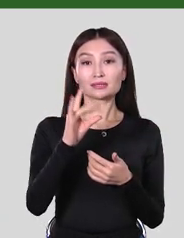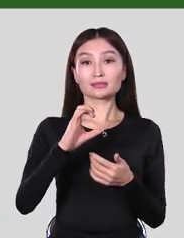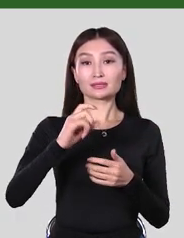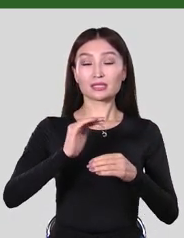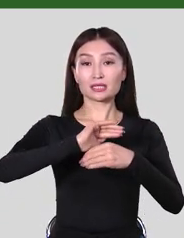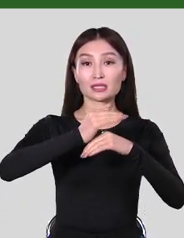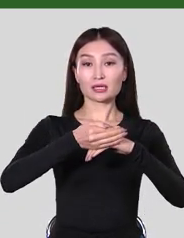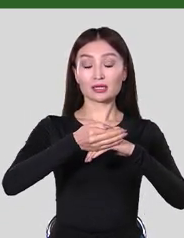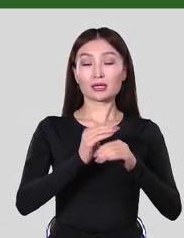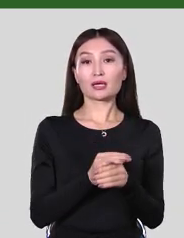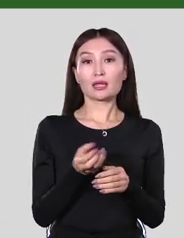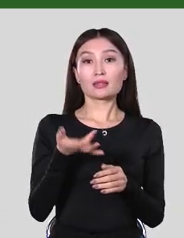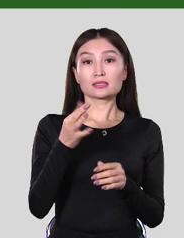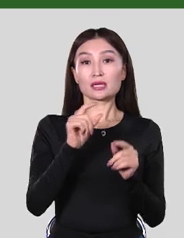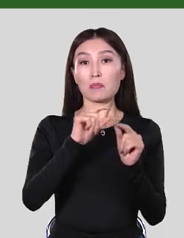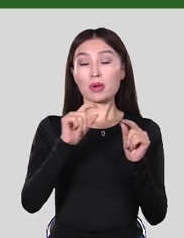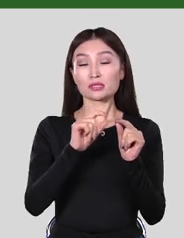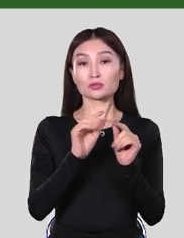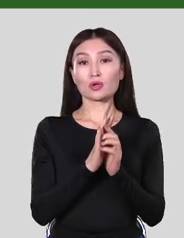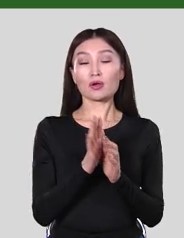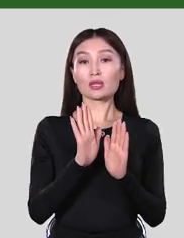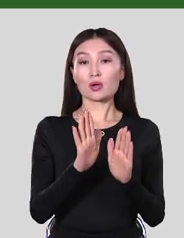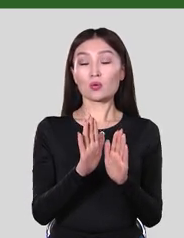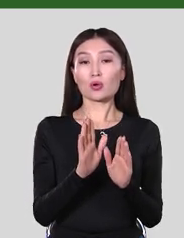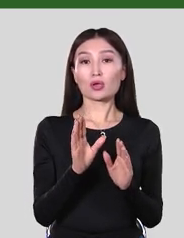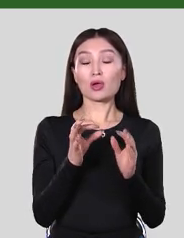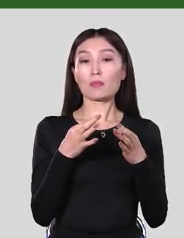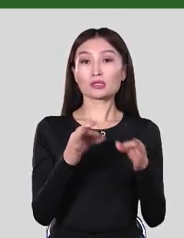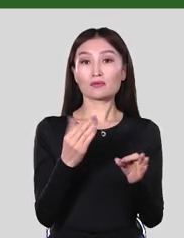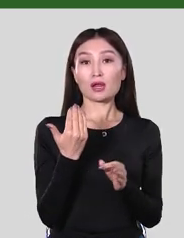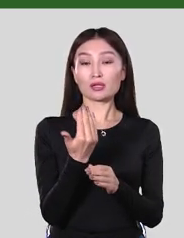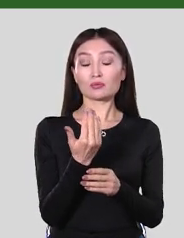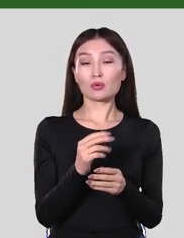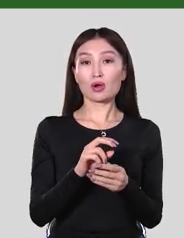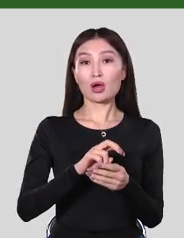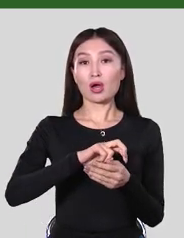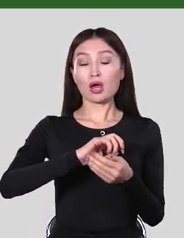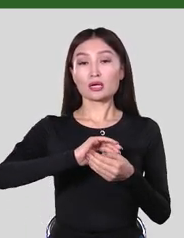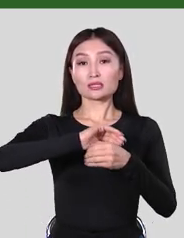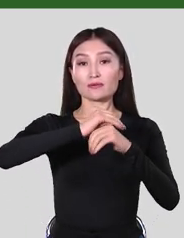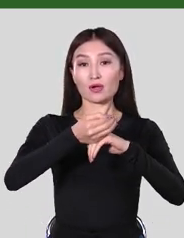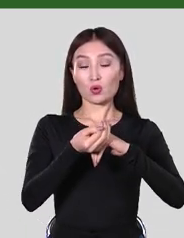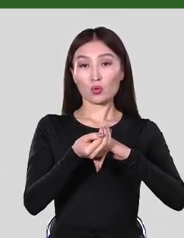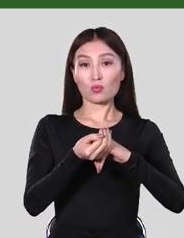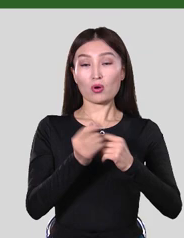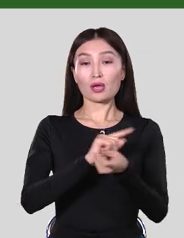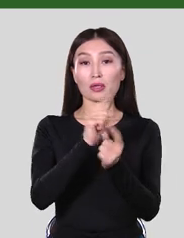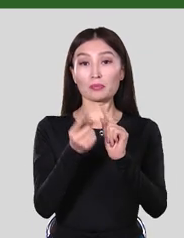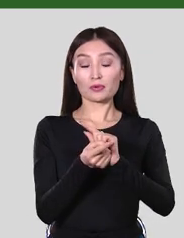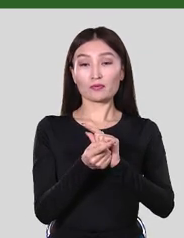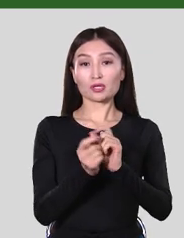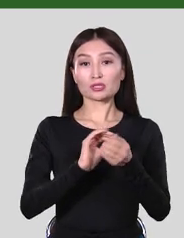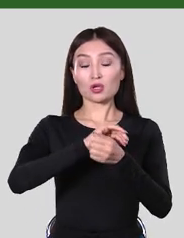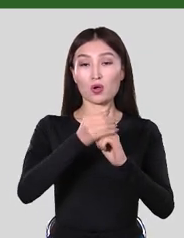нескольких подвижных поясов. Такое устройство позволяет броненосцу сворачиваться в клубок и превращаться в